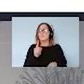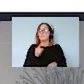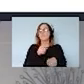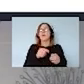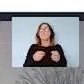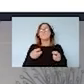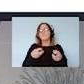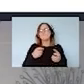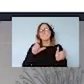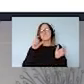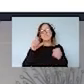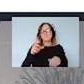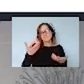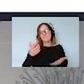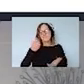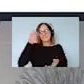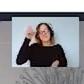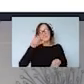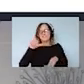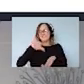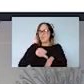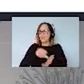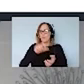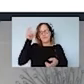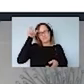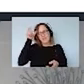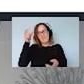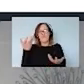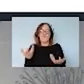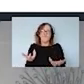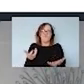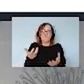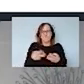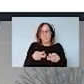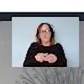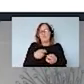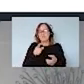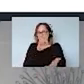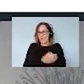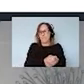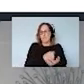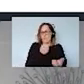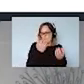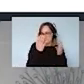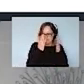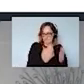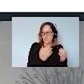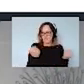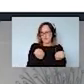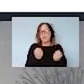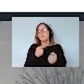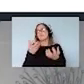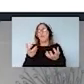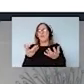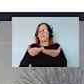Cyfrowe tym prawem autorskim w cyfrowym, prawem autorskim w internecie się zajmuje i zachęcamy